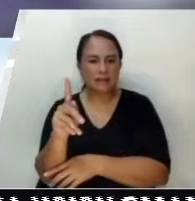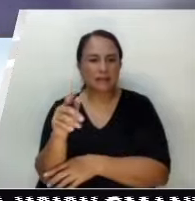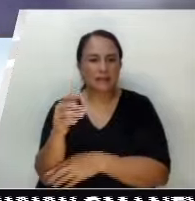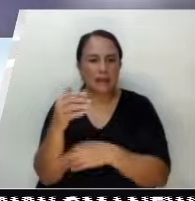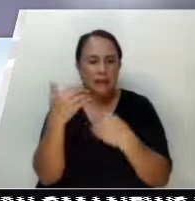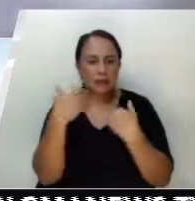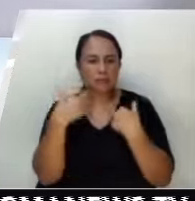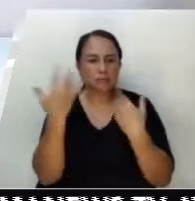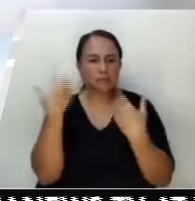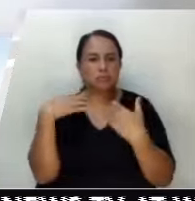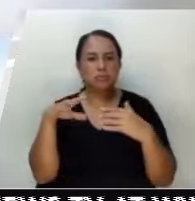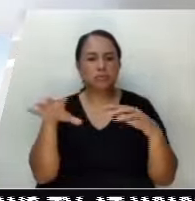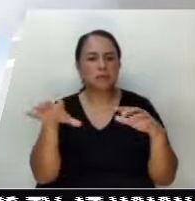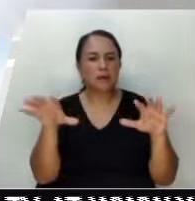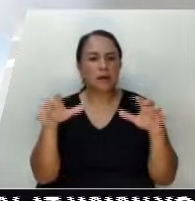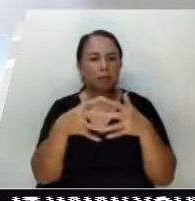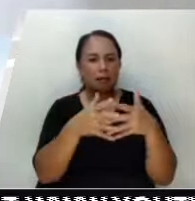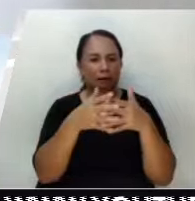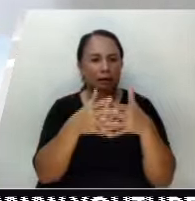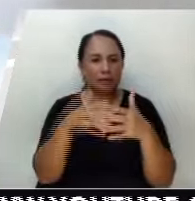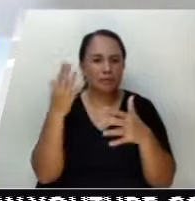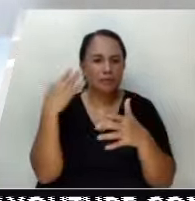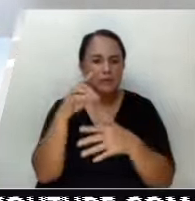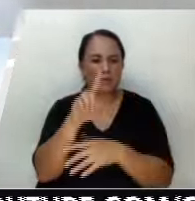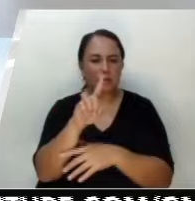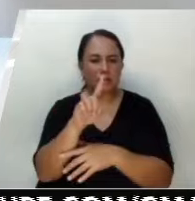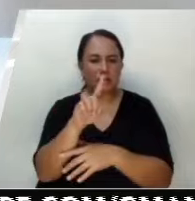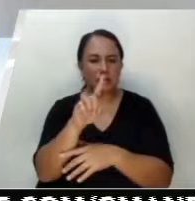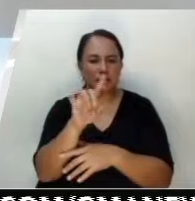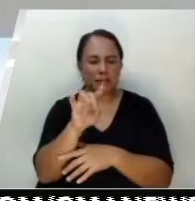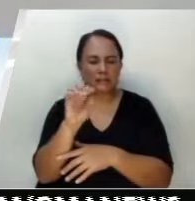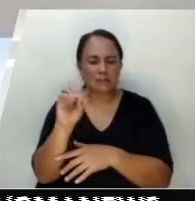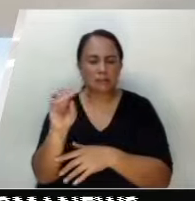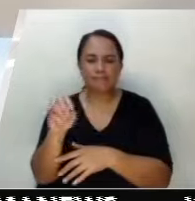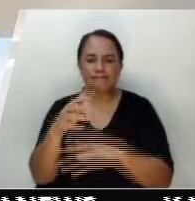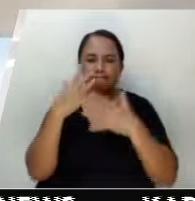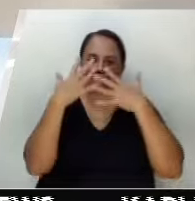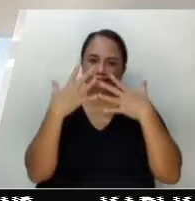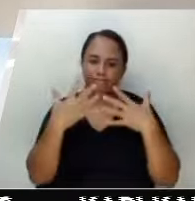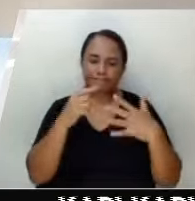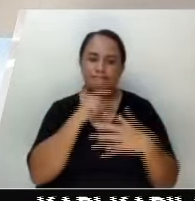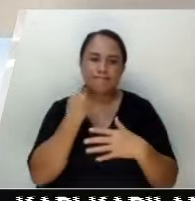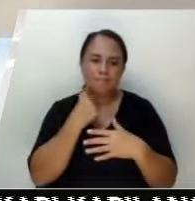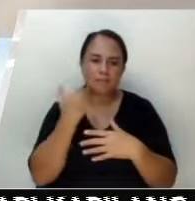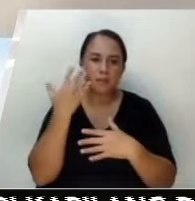noong 1800s. Ikinalungkot yan ni Monsignor Urbina at sinabi ang paggamit ng